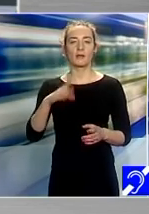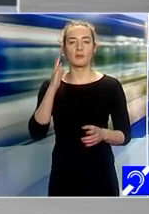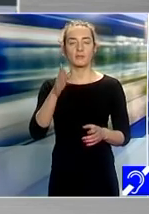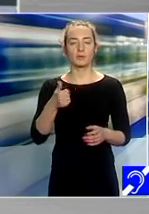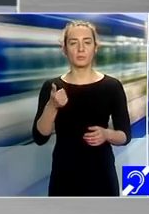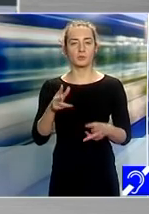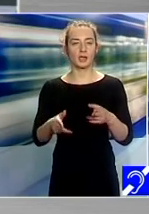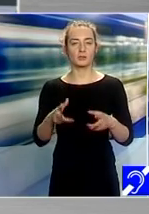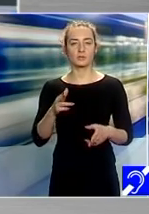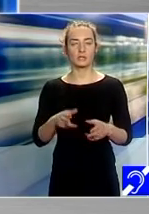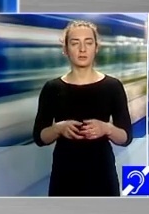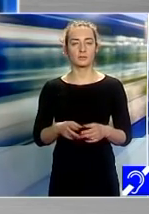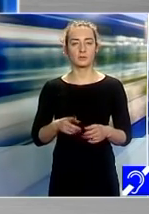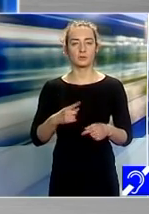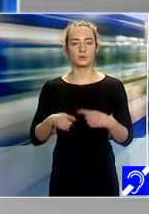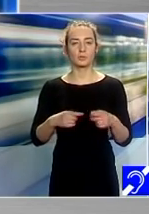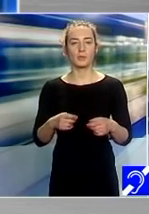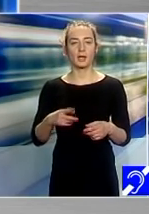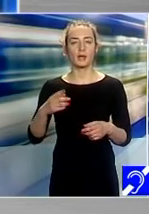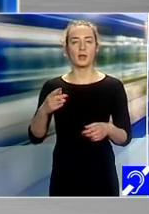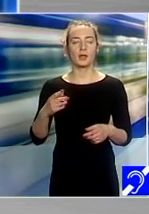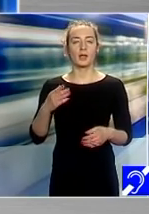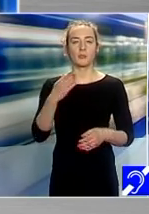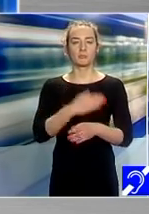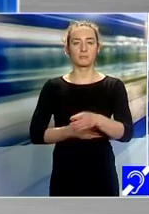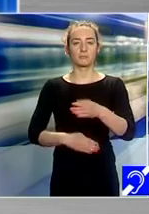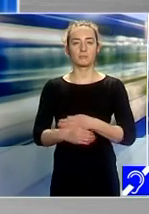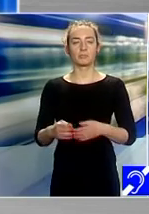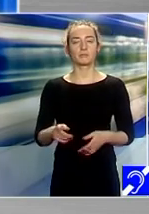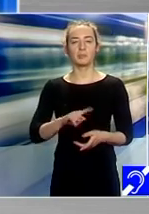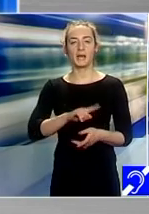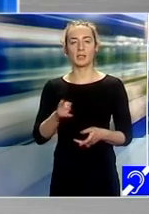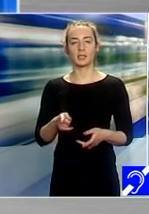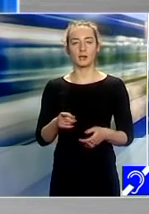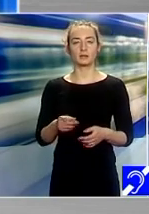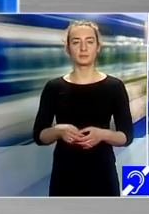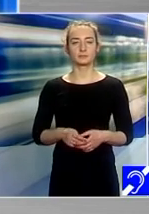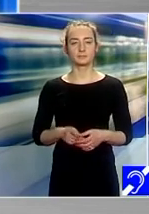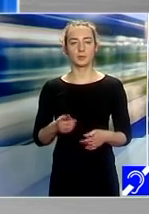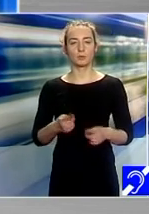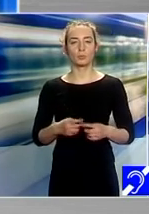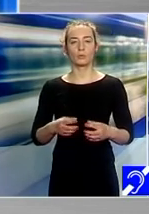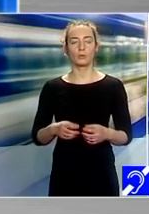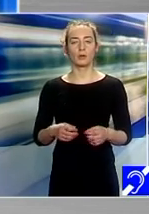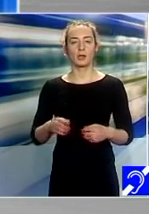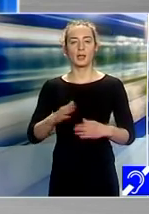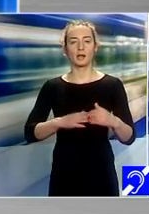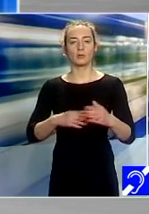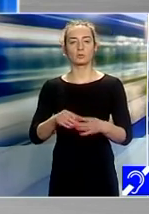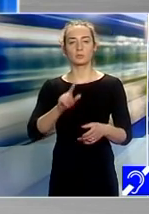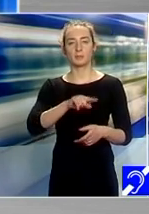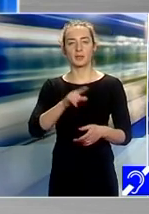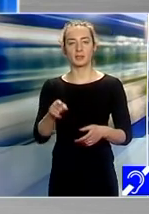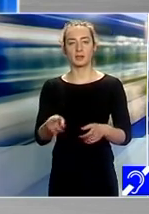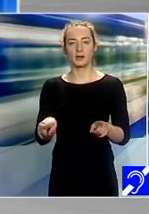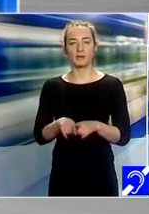Și atunci a optat pentru amputație bilaterală, mastectomie bilaterală cu reconstrucție bilaterală. Aici iar intrăm într-un con